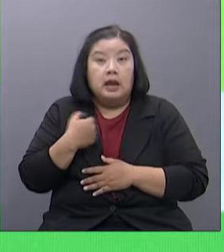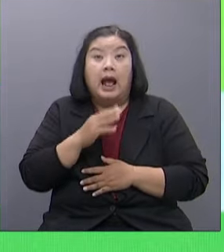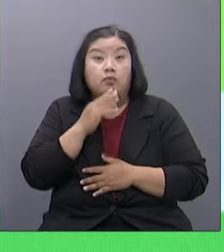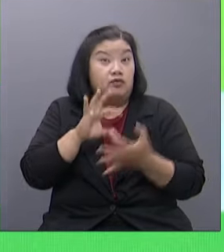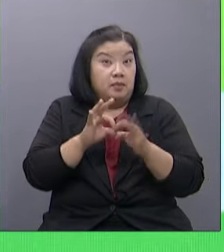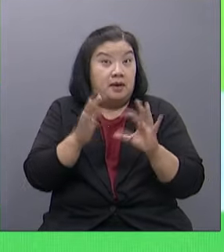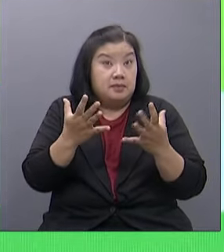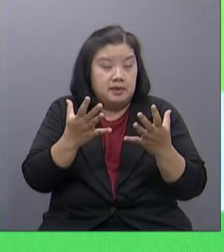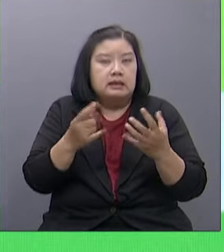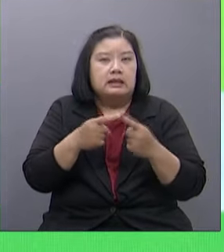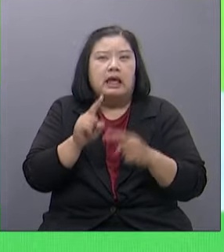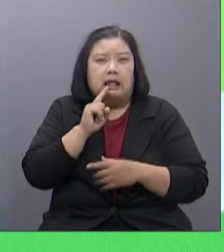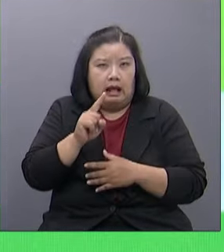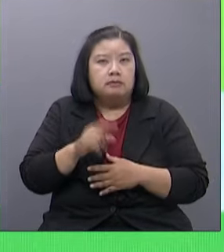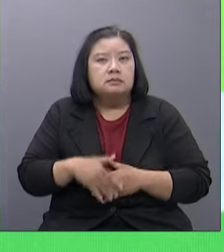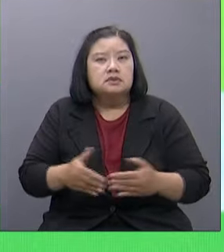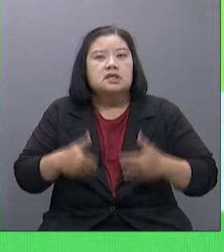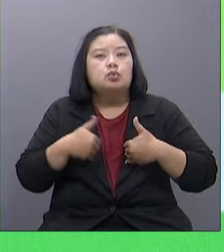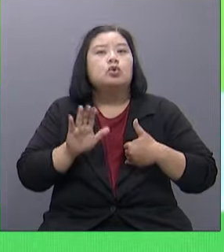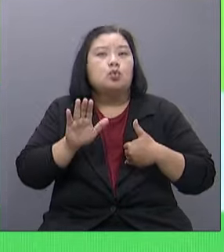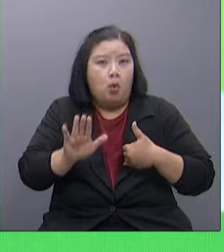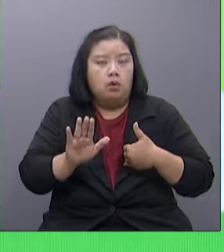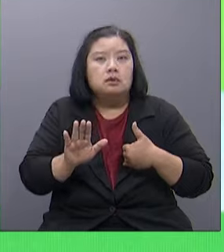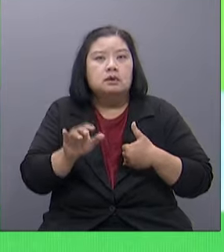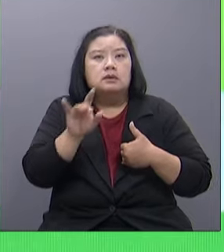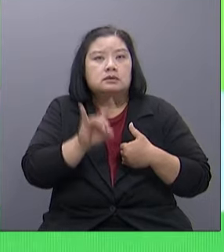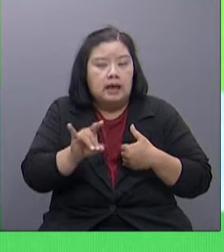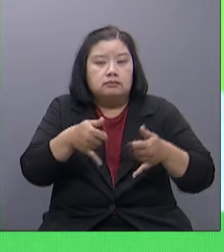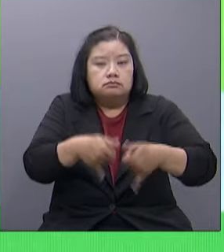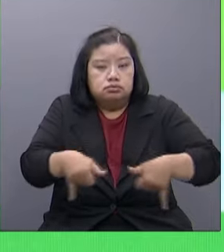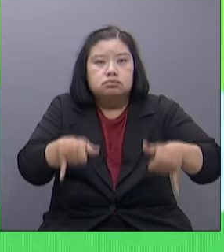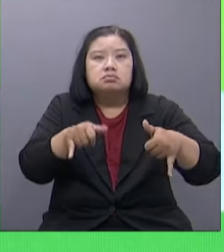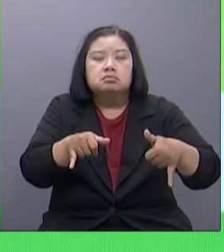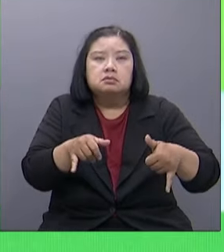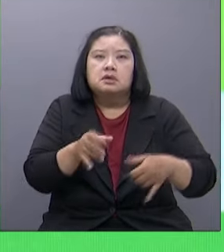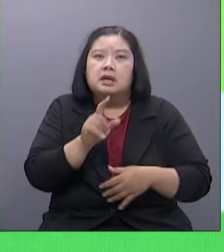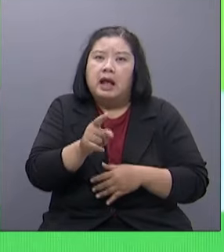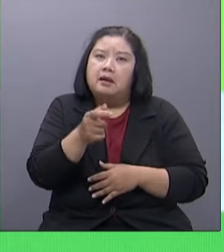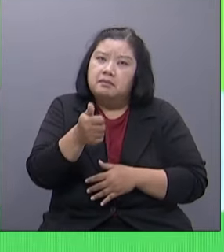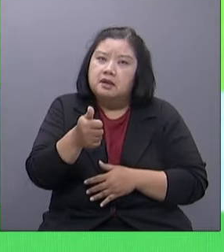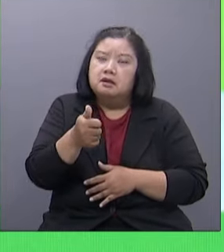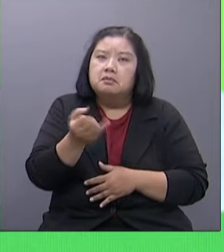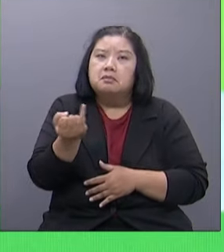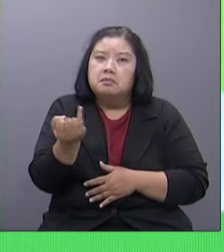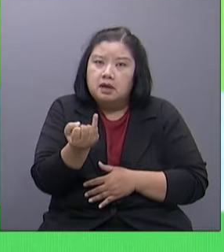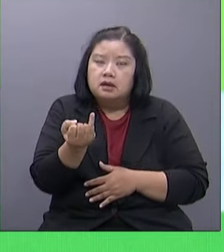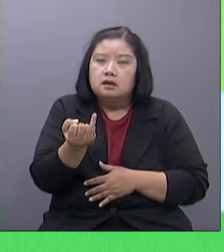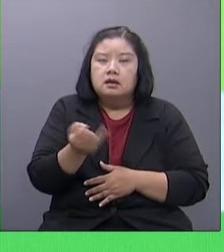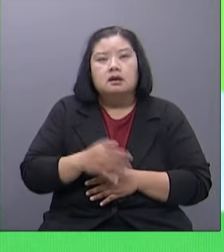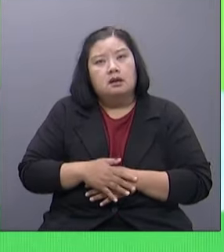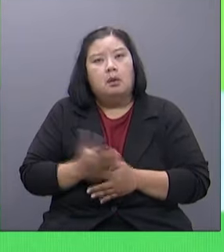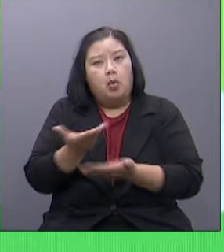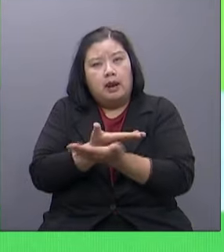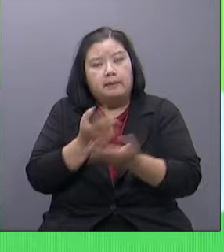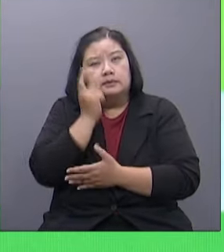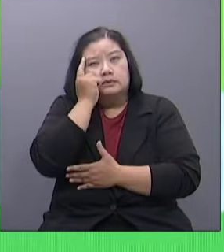เรื่องของความเป็นอยู่ของน้องๆนะคะสัตว์ในประเภทต่างๆจะโอเคหรือไม่แล้วก็มีการเข้ามาพยายามขบคิดกันค่ะว่า